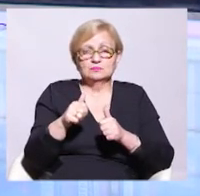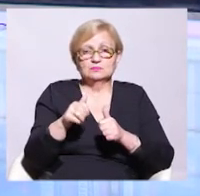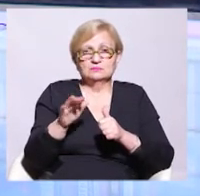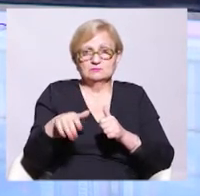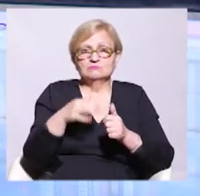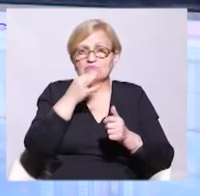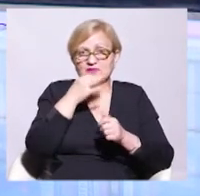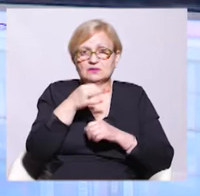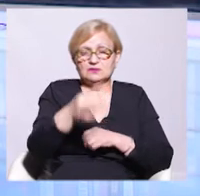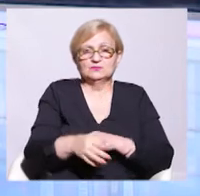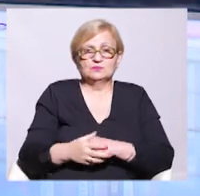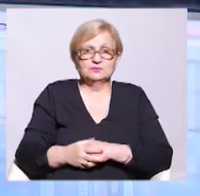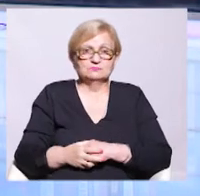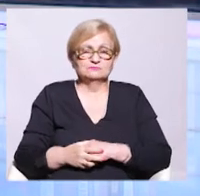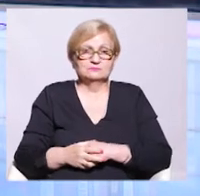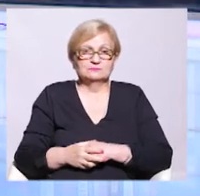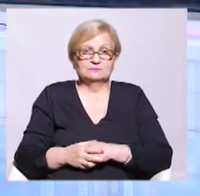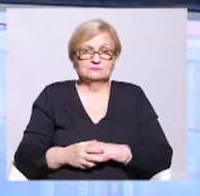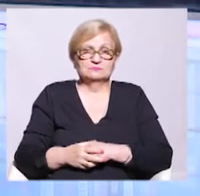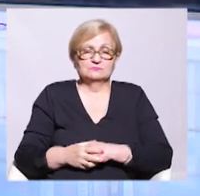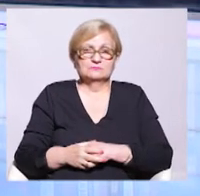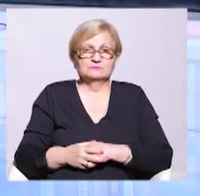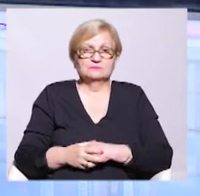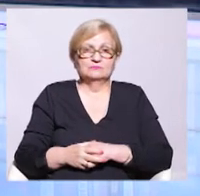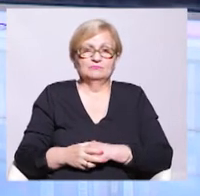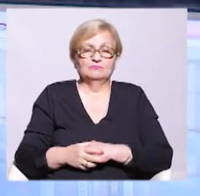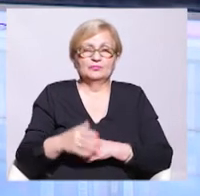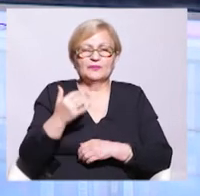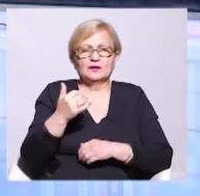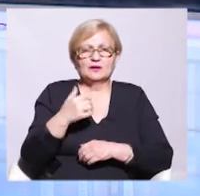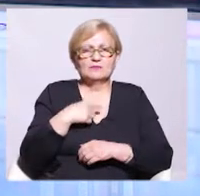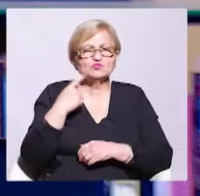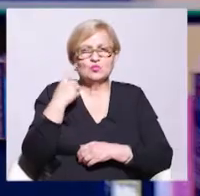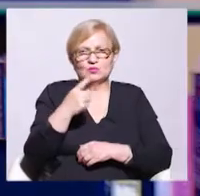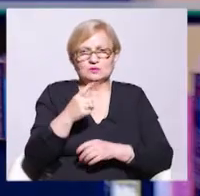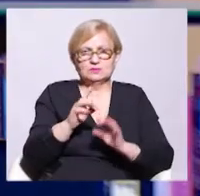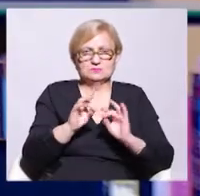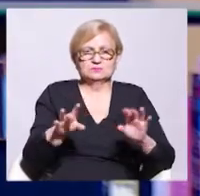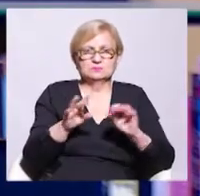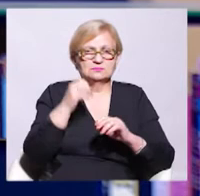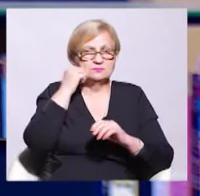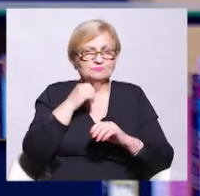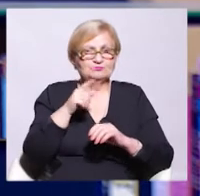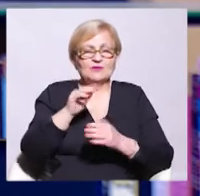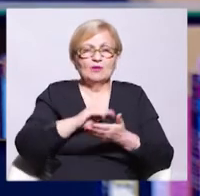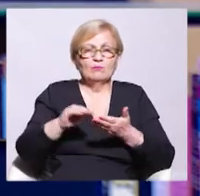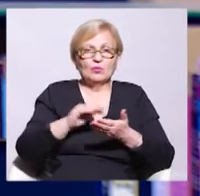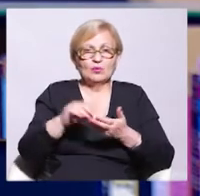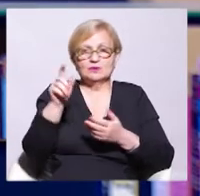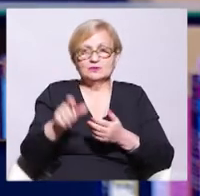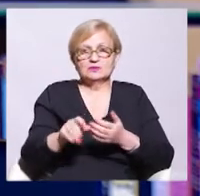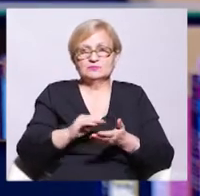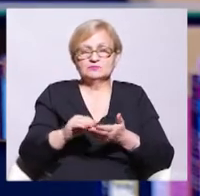ამასაც იამბობთ. მოდი ცოტა შორიდან დავიწყოთ. პოეტები,